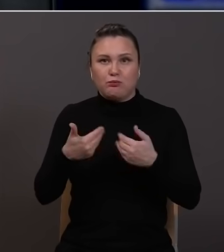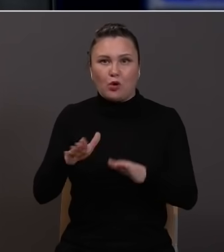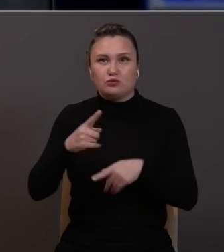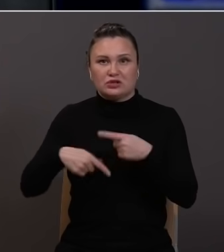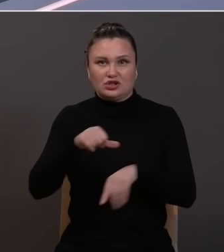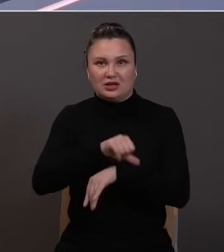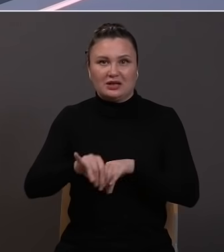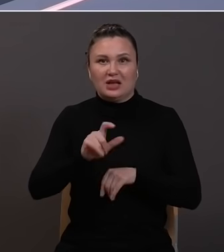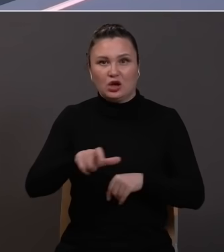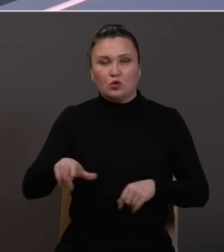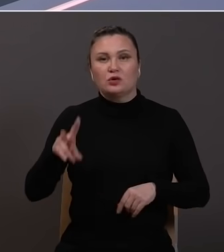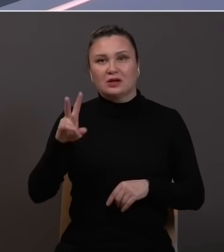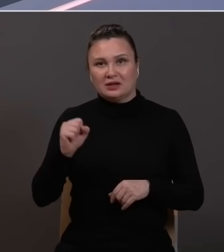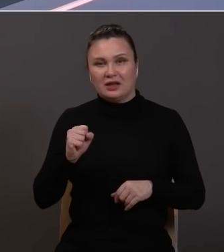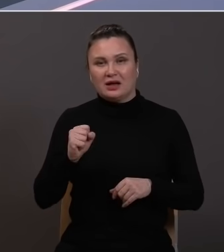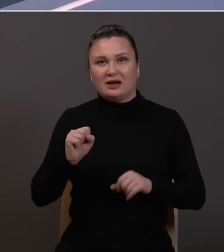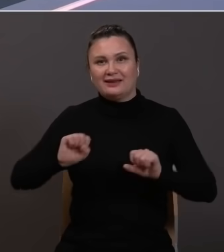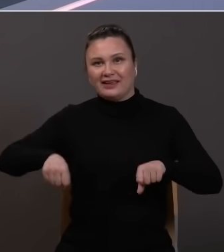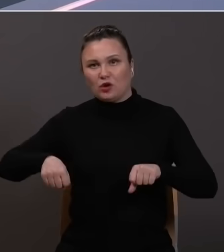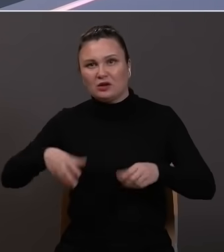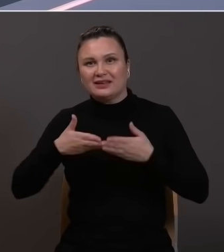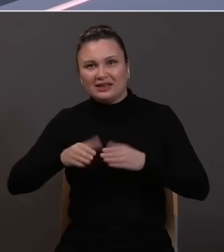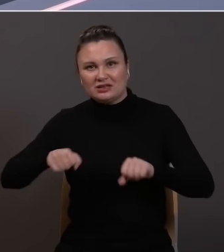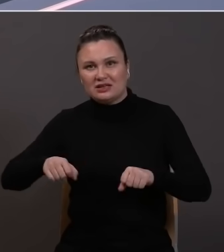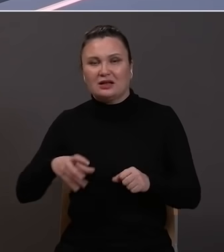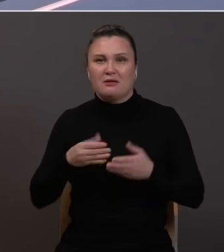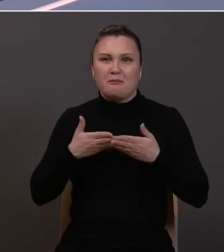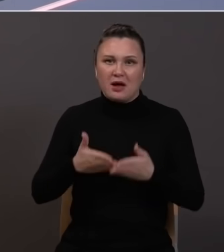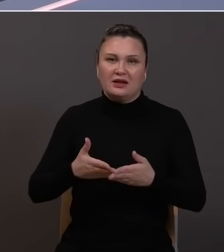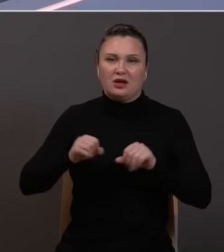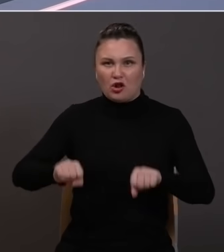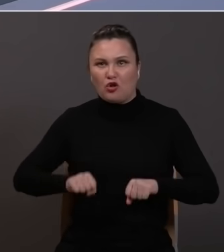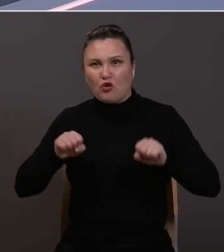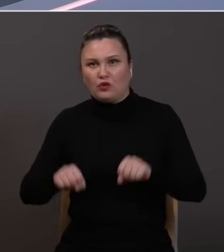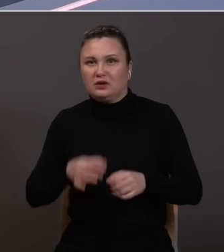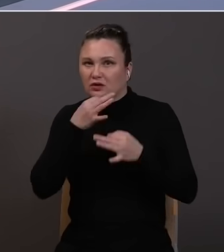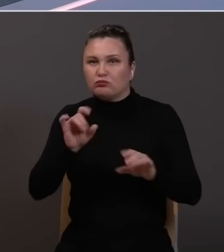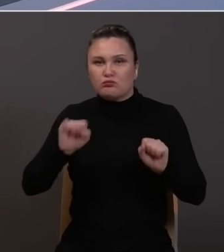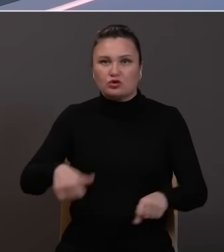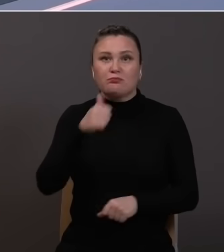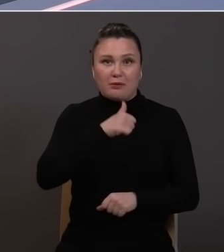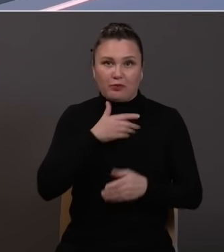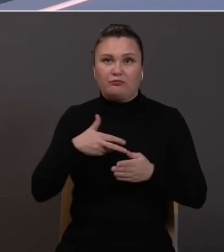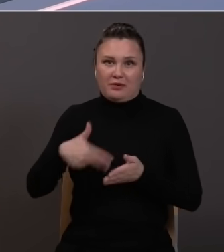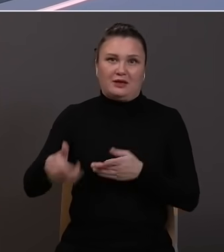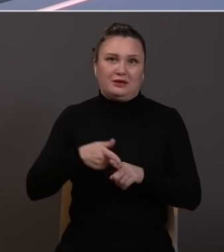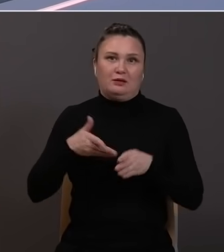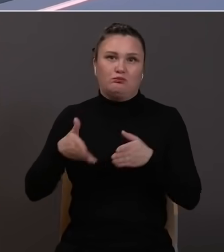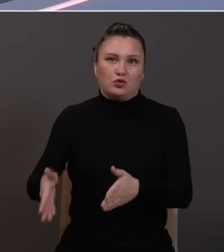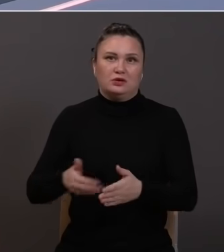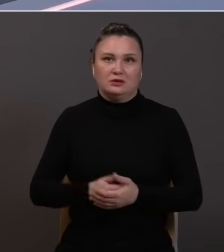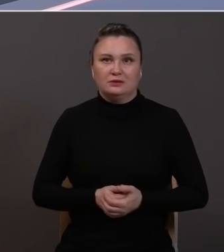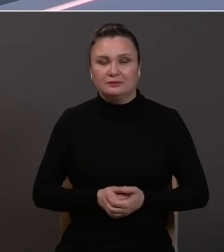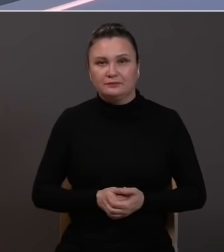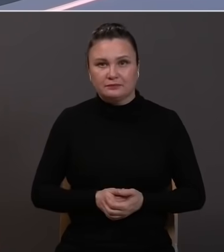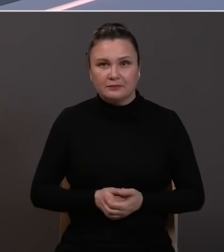и люди на гидроциклах, на байдарах, на лодках, на чем угодно могут попробовать его пройти. Вот в этот момент это